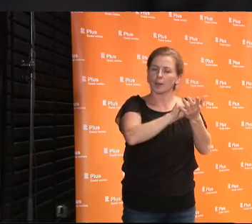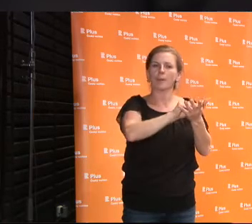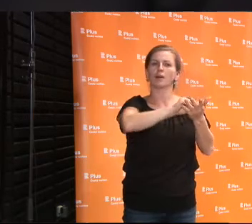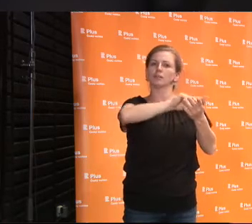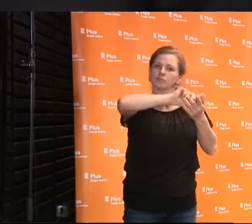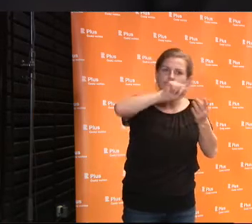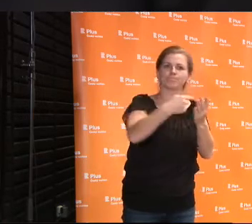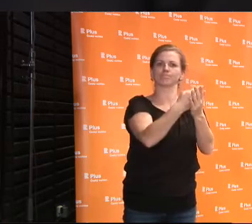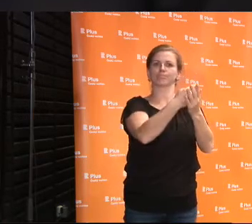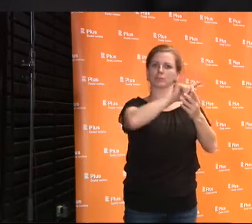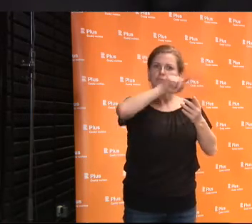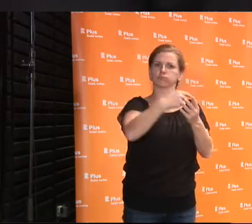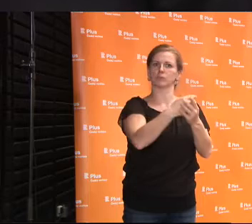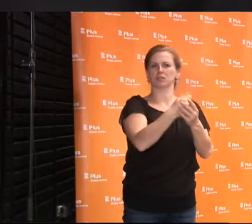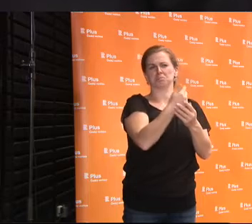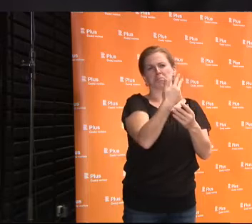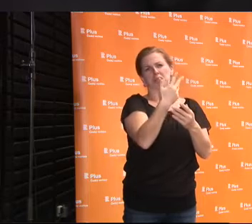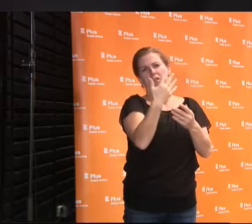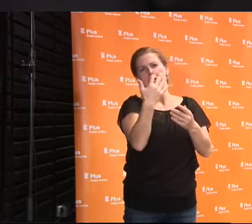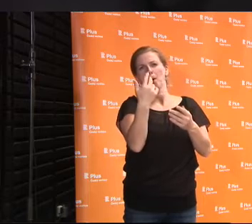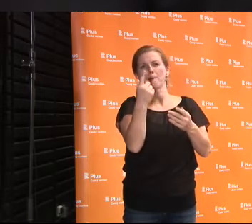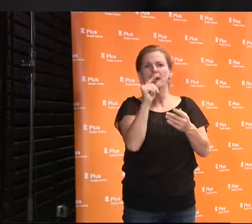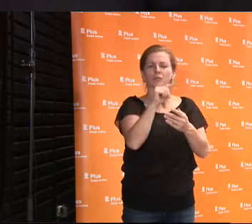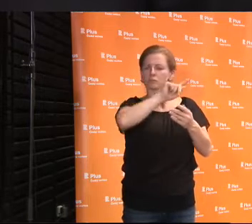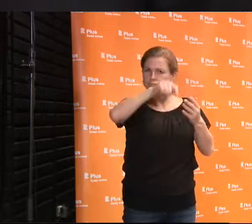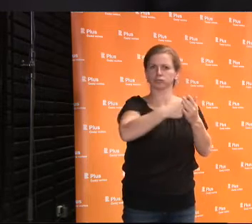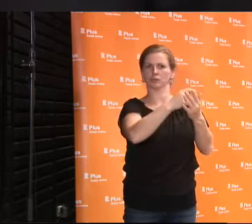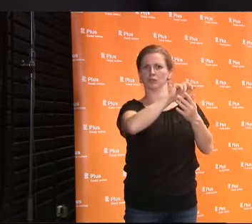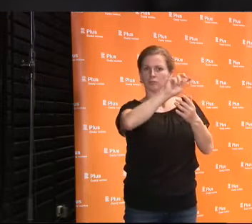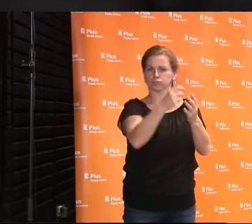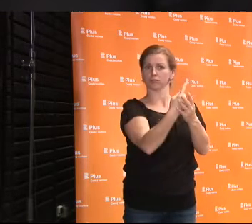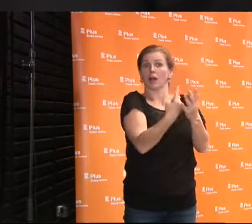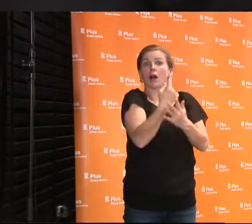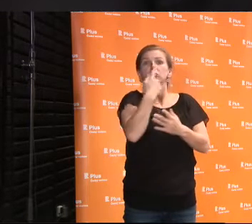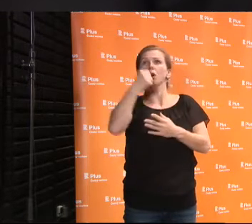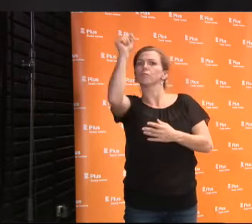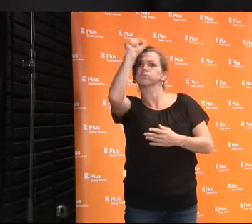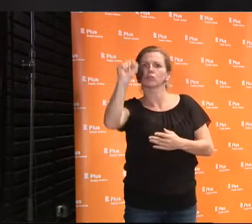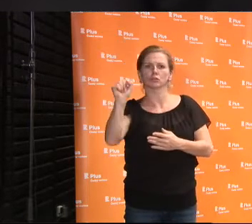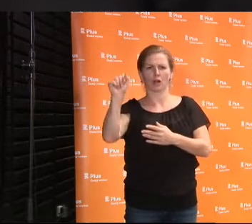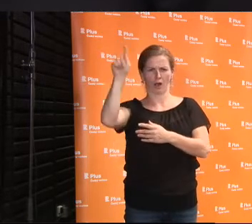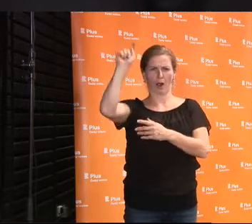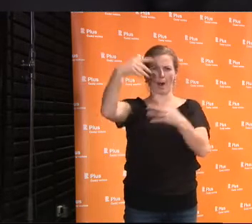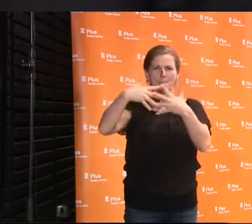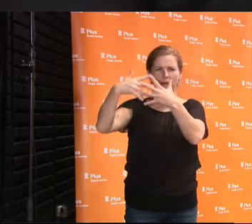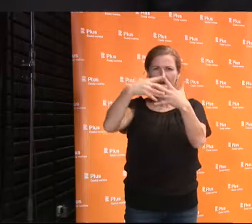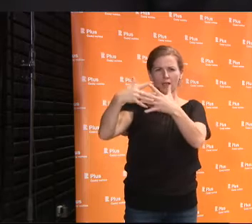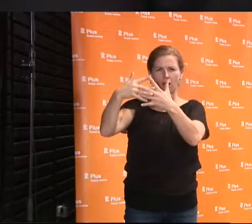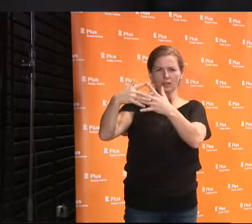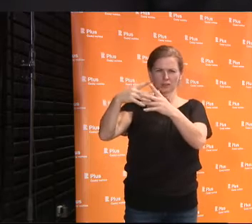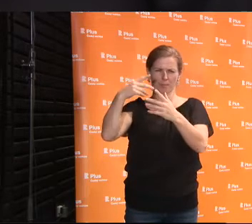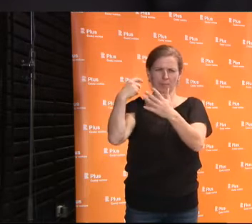aktualizují každých několik minut. A když byly bouře Harvey a Irma ve Spojených státech, tak